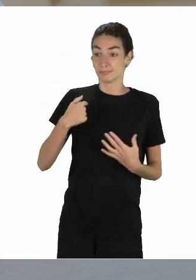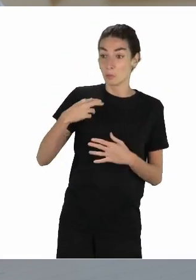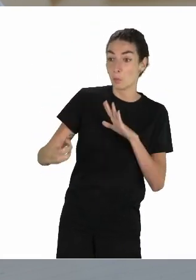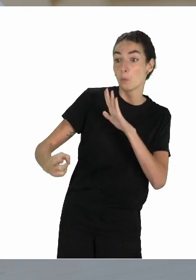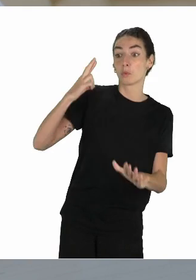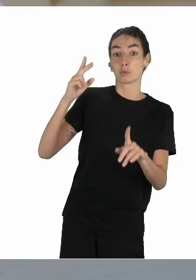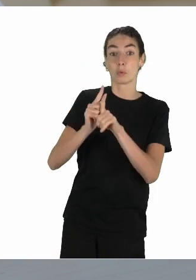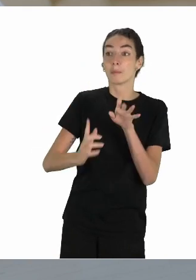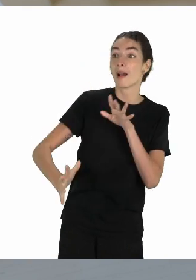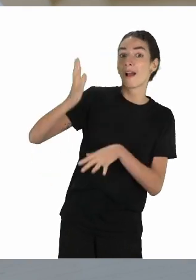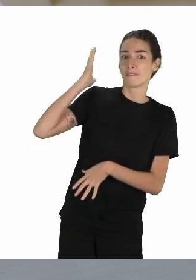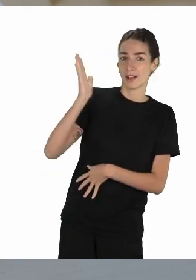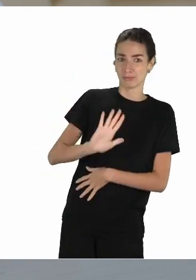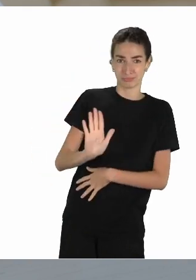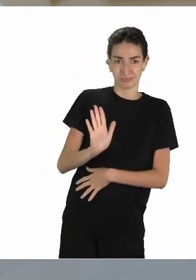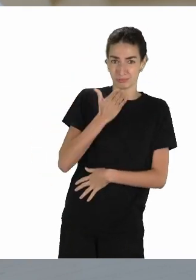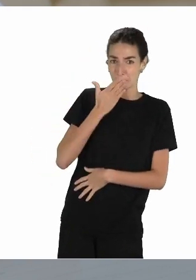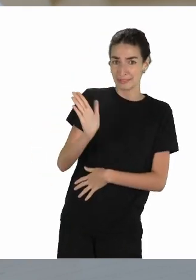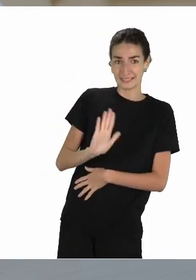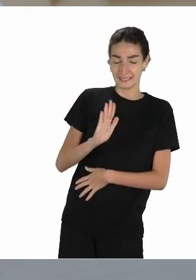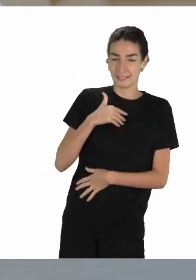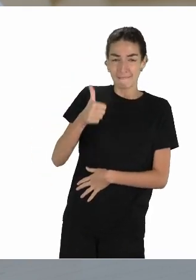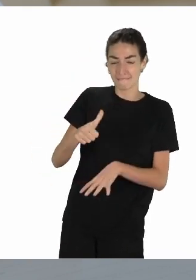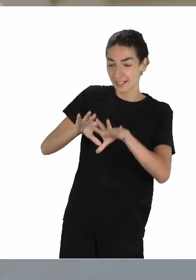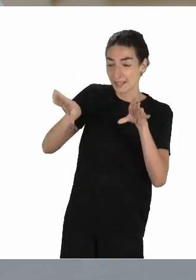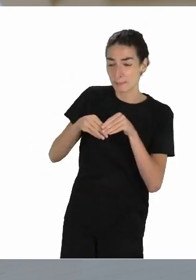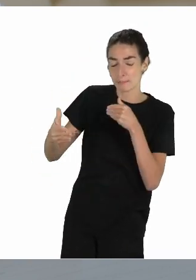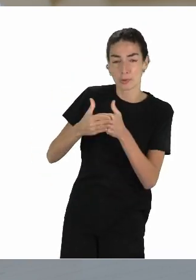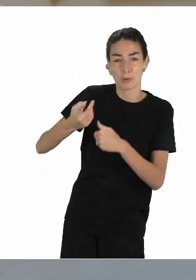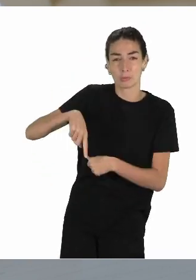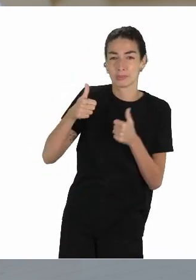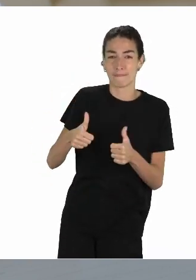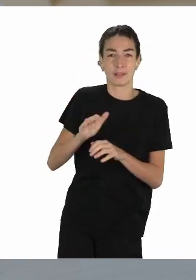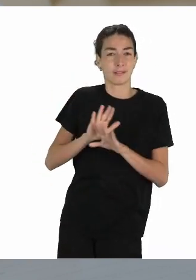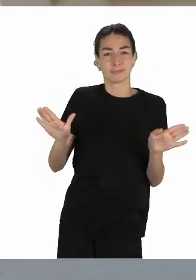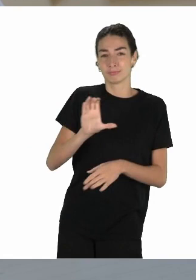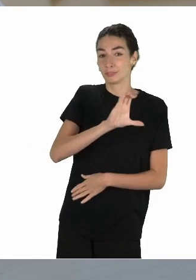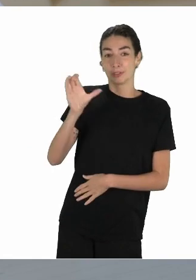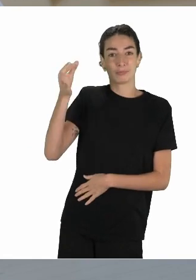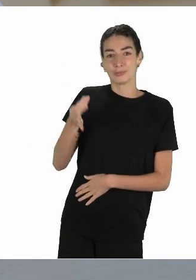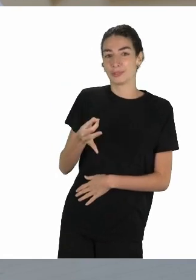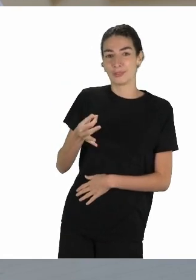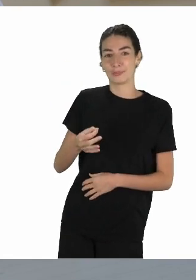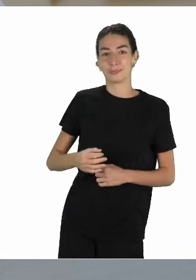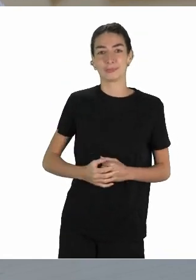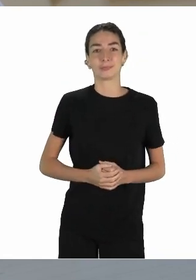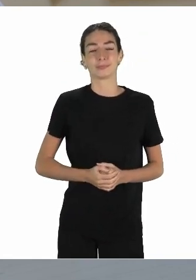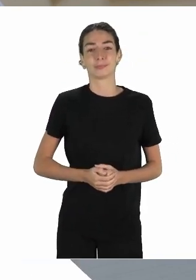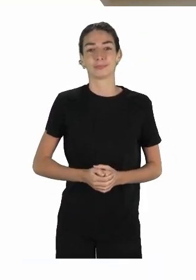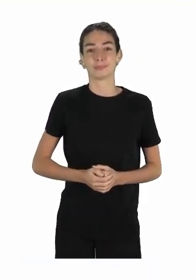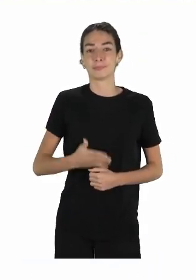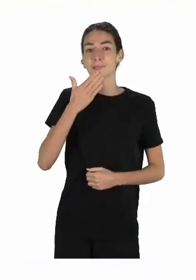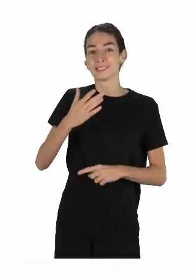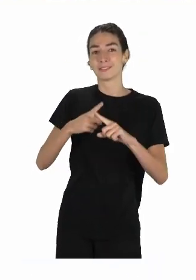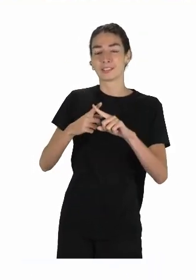pour rien au monde, je voudrais revenir en arrière. Je garde les équipes de proximité, 100%.